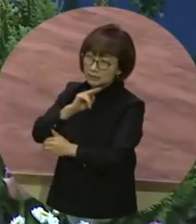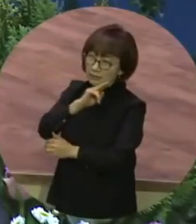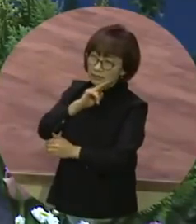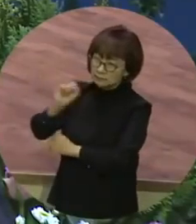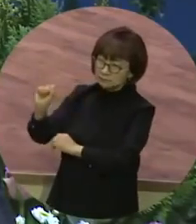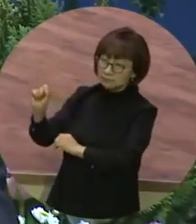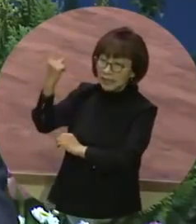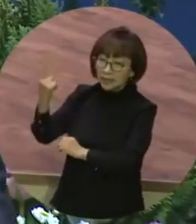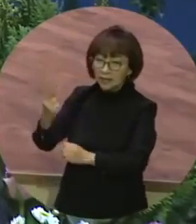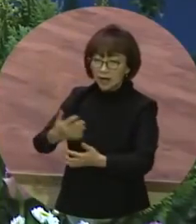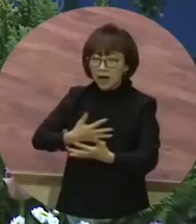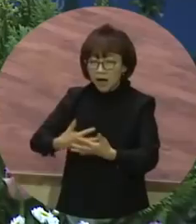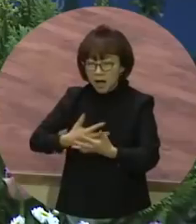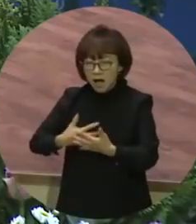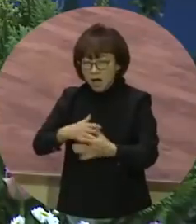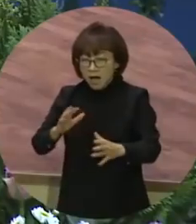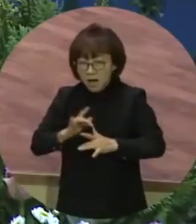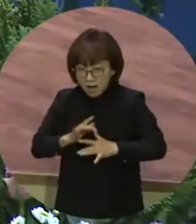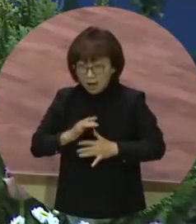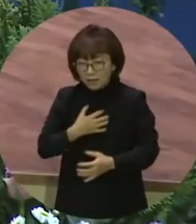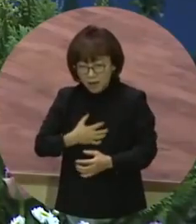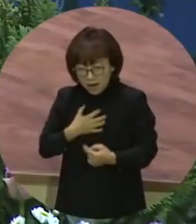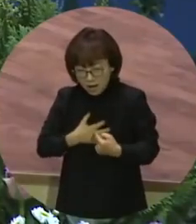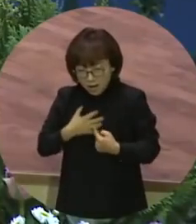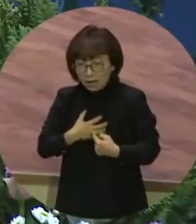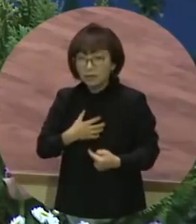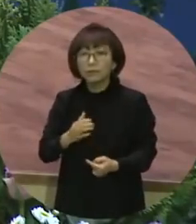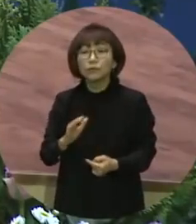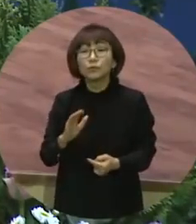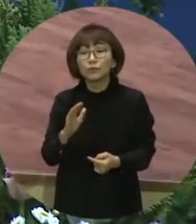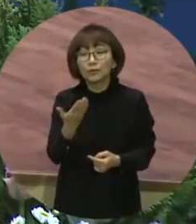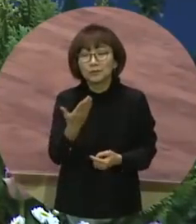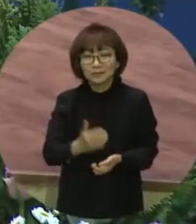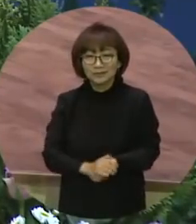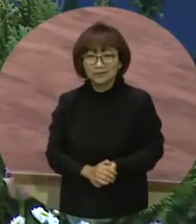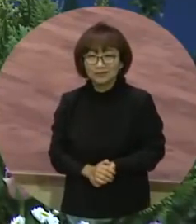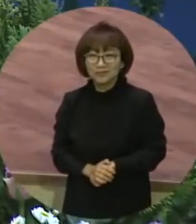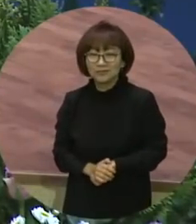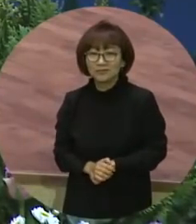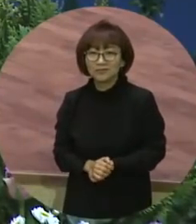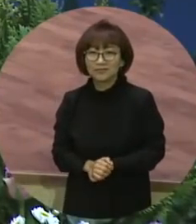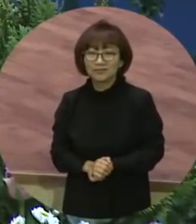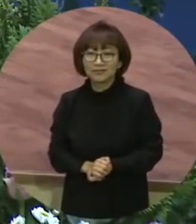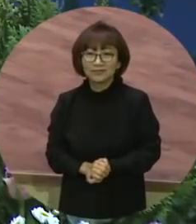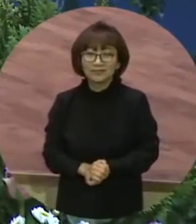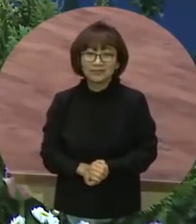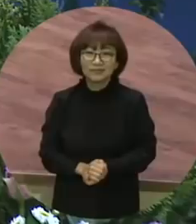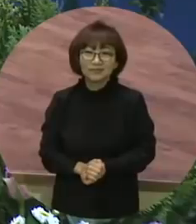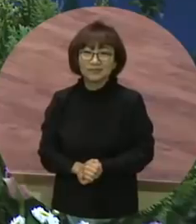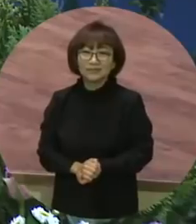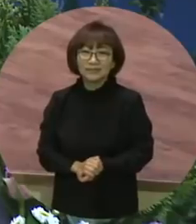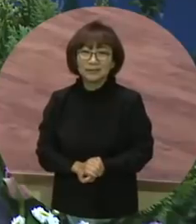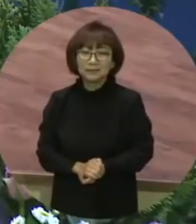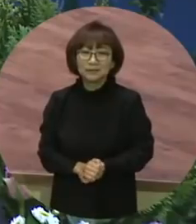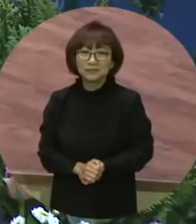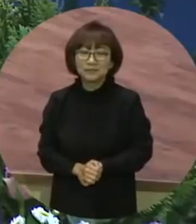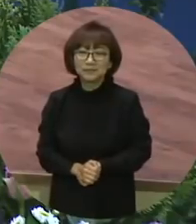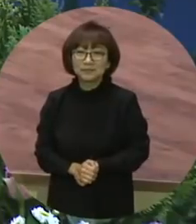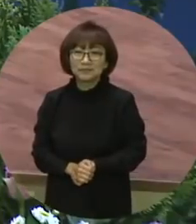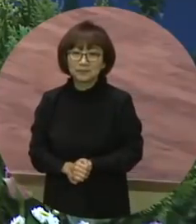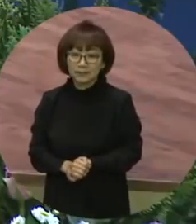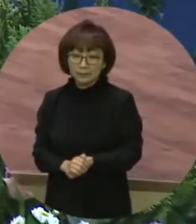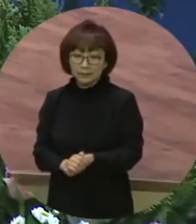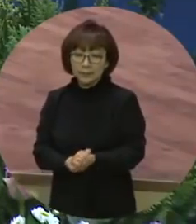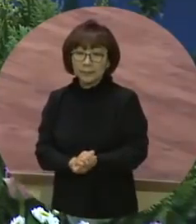의심을 해가지고 하나님을 의심해요. 모든 불신앙이 찾아오는 것이 오게 되면